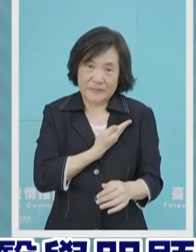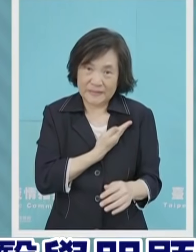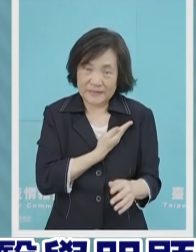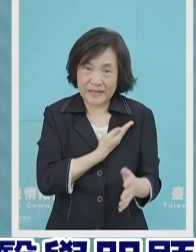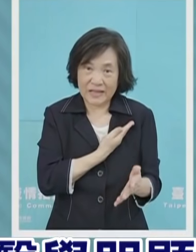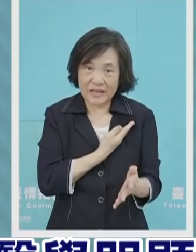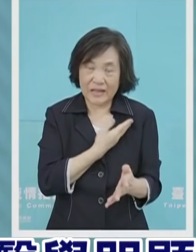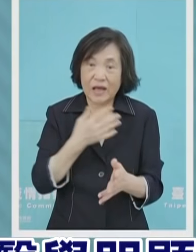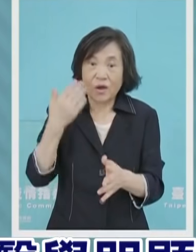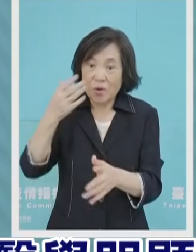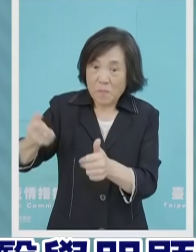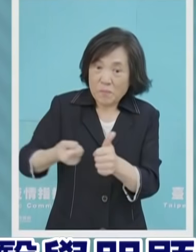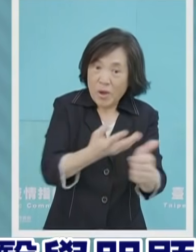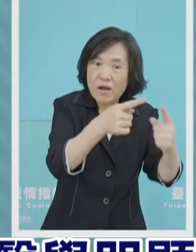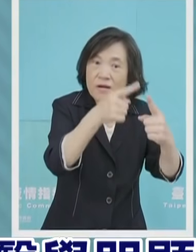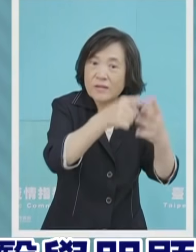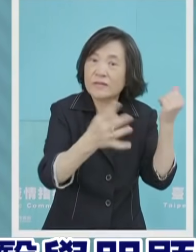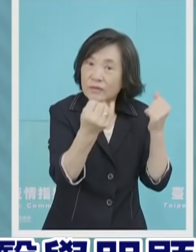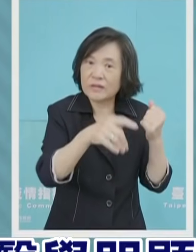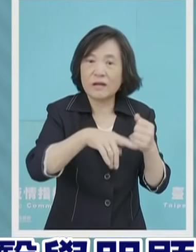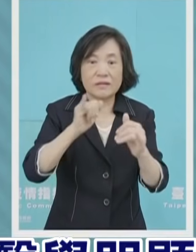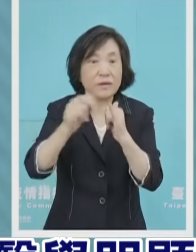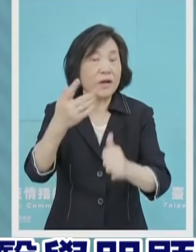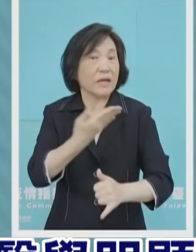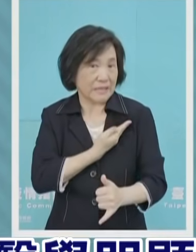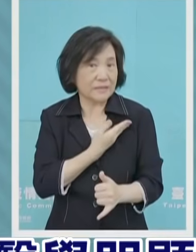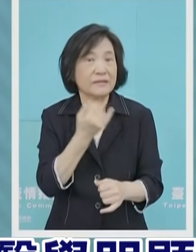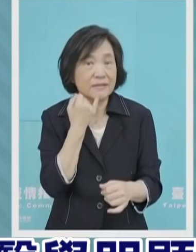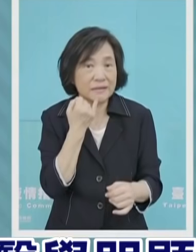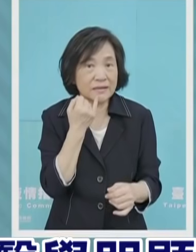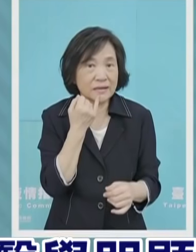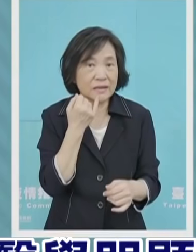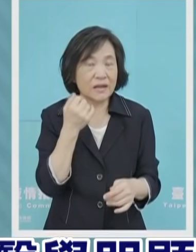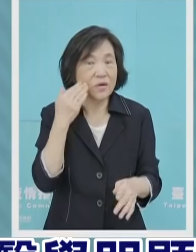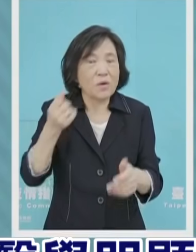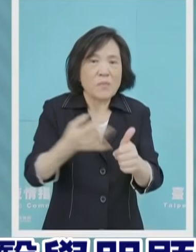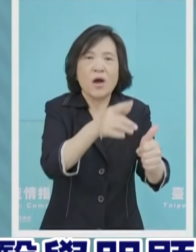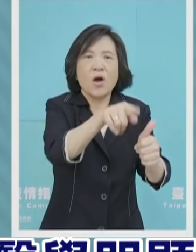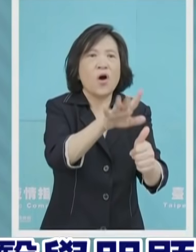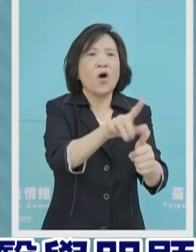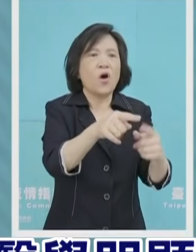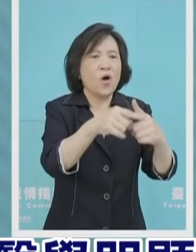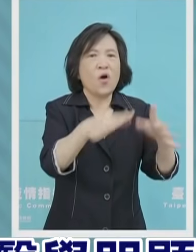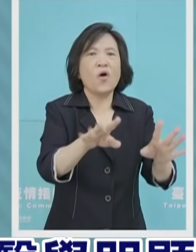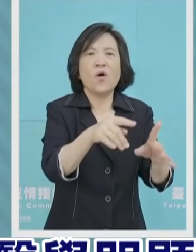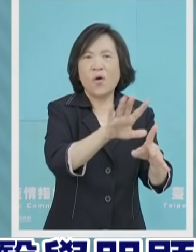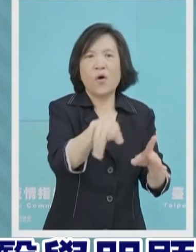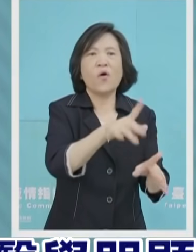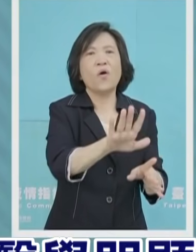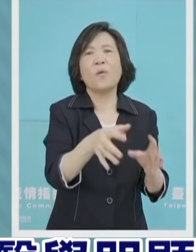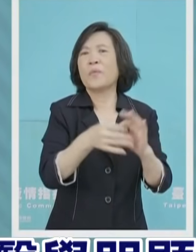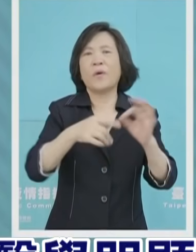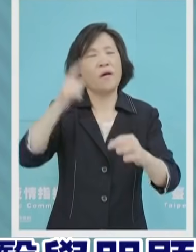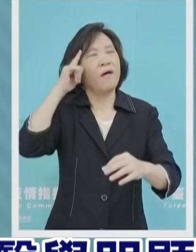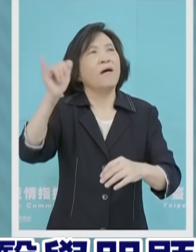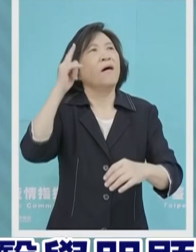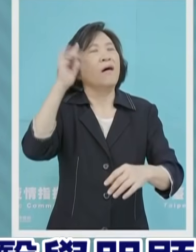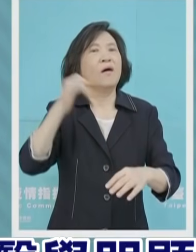少感染案例，的情形下，我们可以过正常的生活。那如果说一